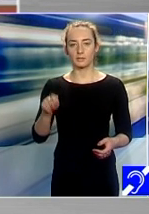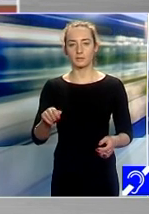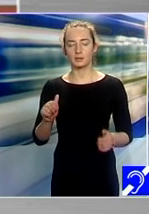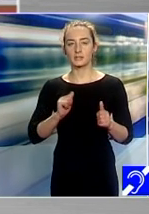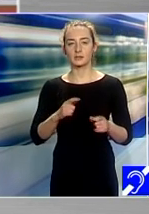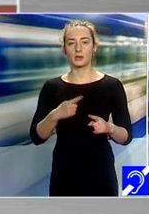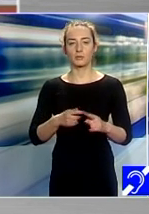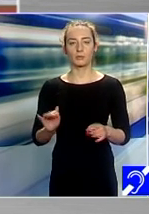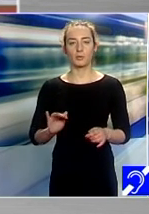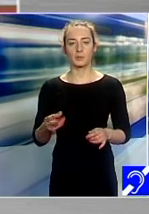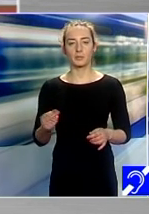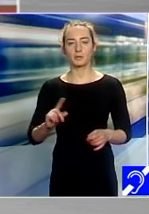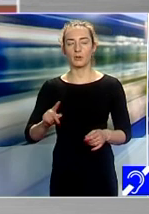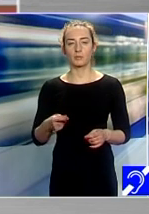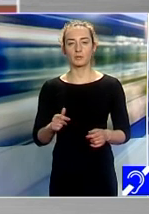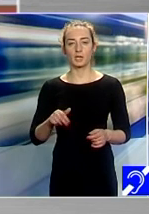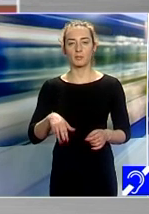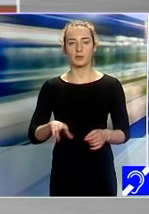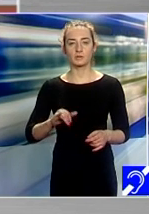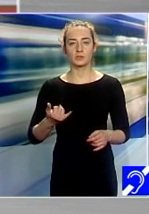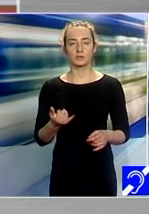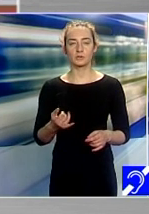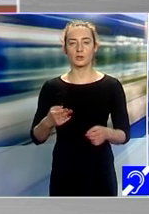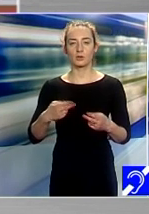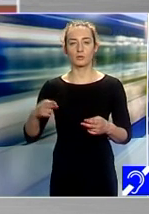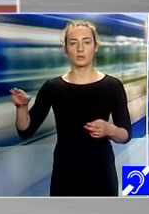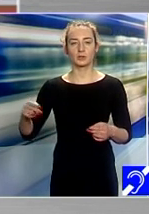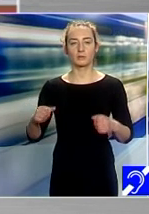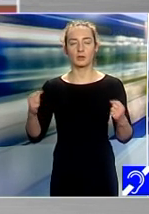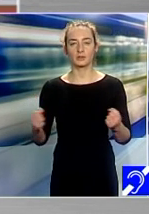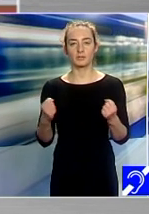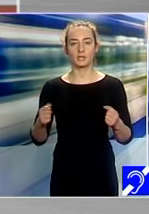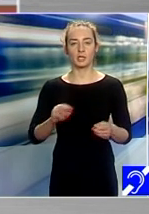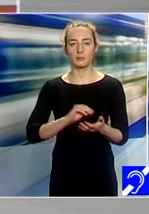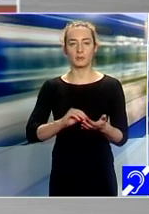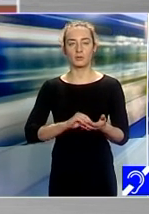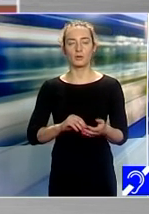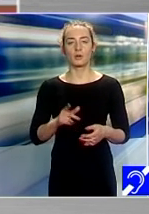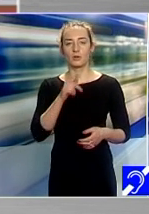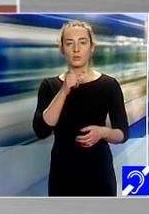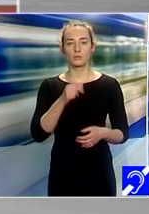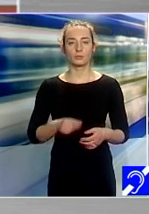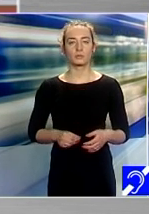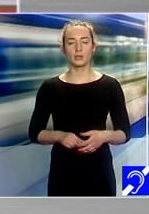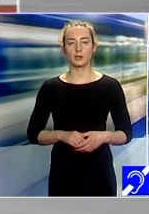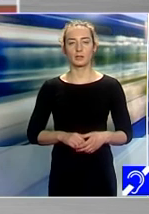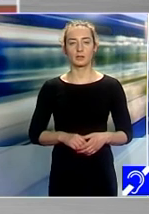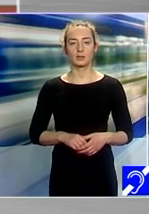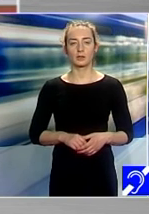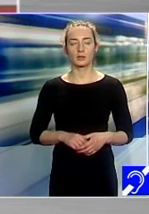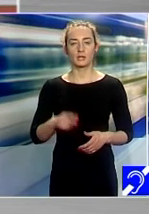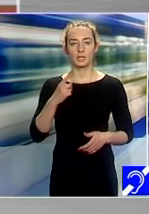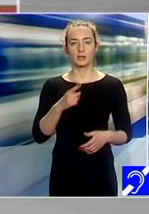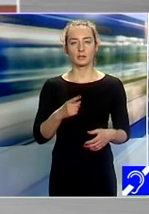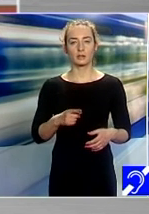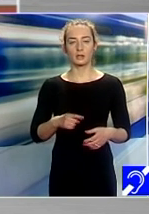cu copilul pentru a putea merge și a-și continua activitatea la birouri. Unde și aici cred că ar